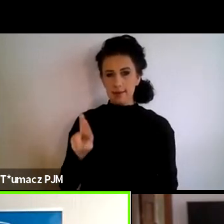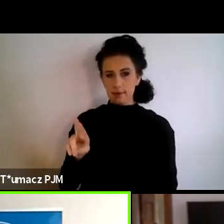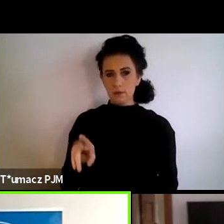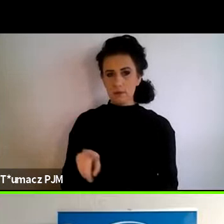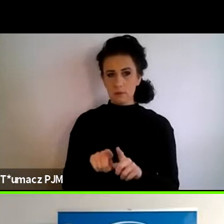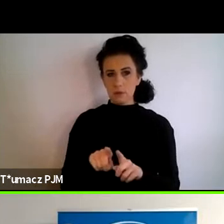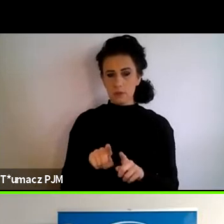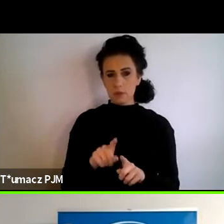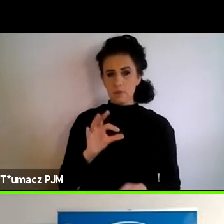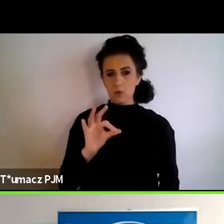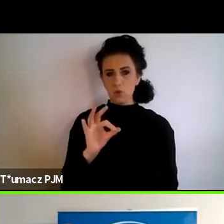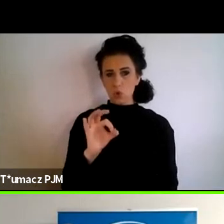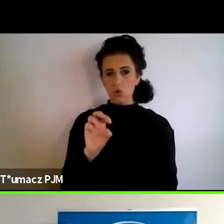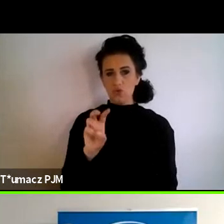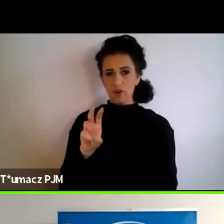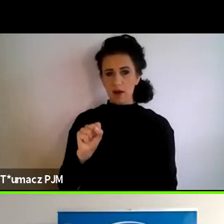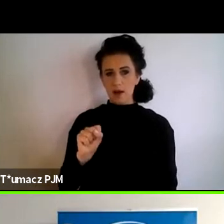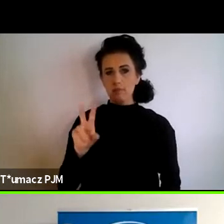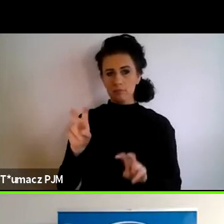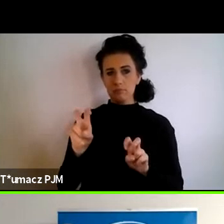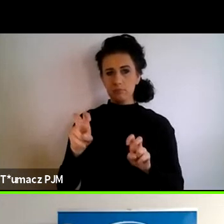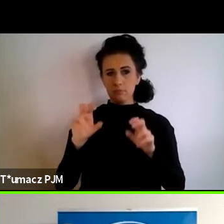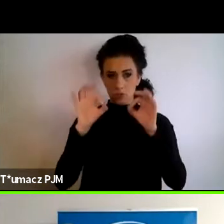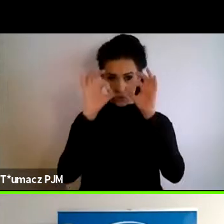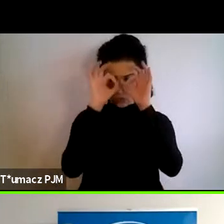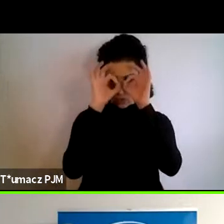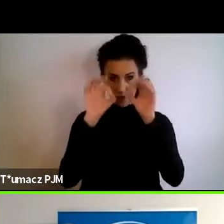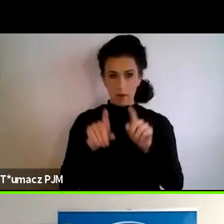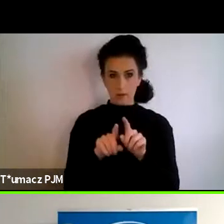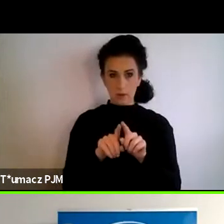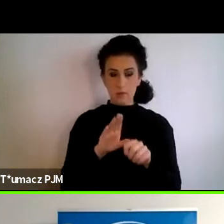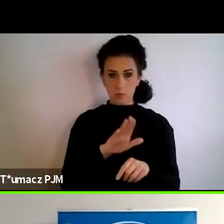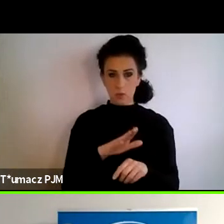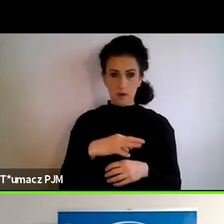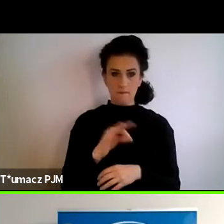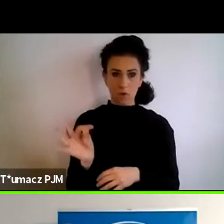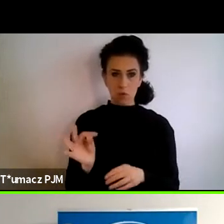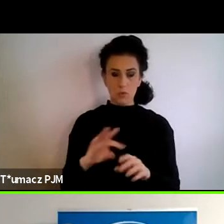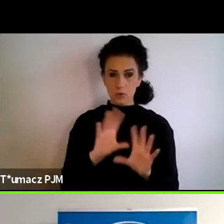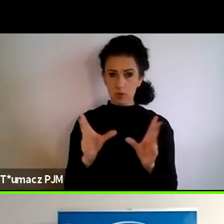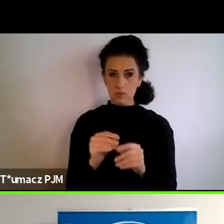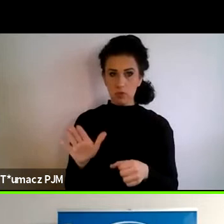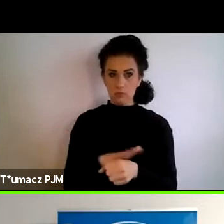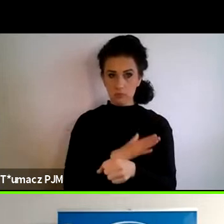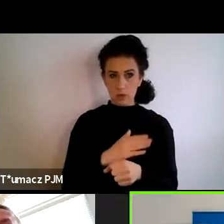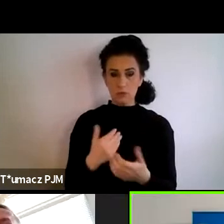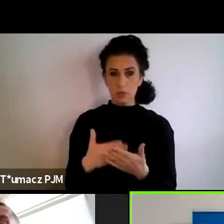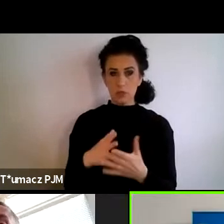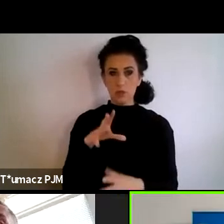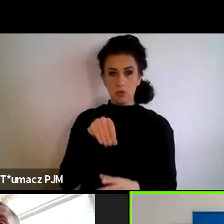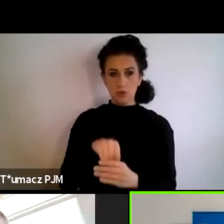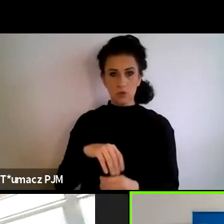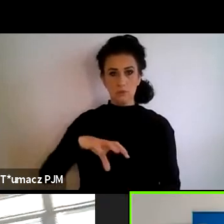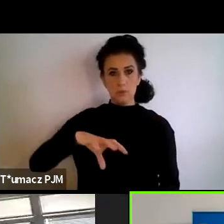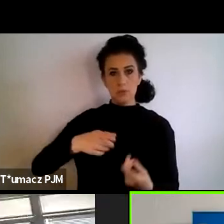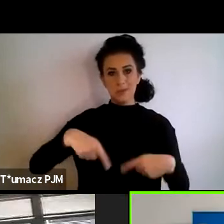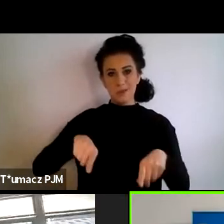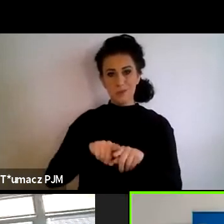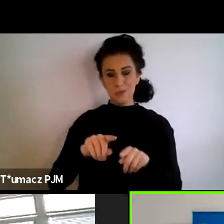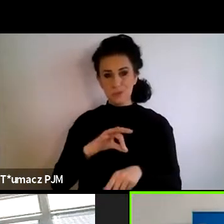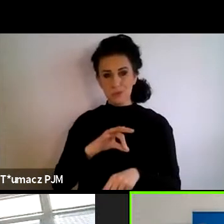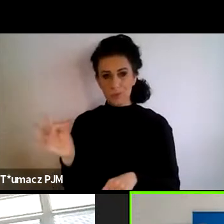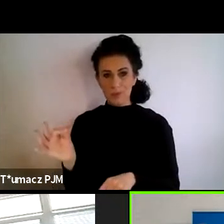teraz SOWA pełni, przejęła wszystkie te funkcje i tam gromadzi zespół specjalistów,